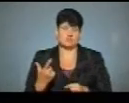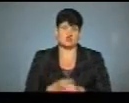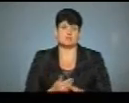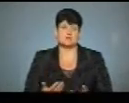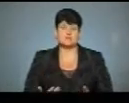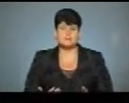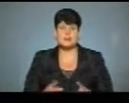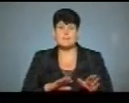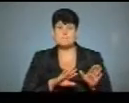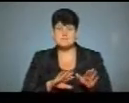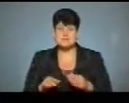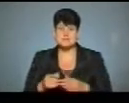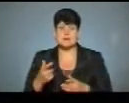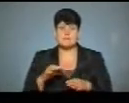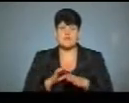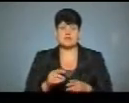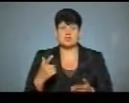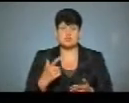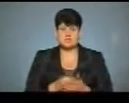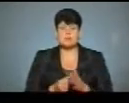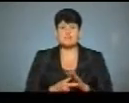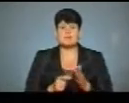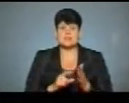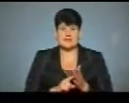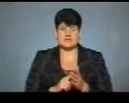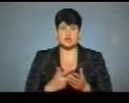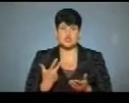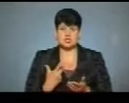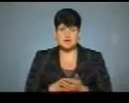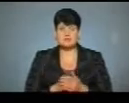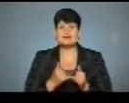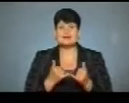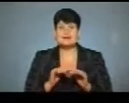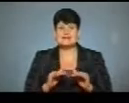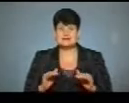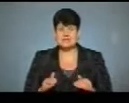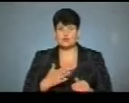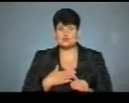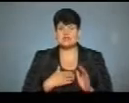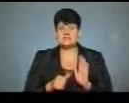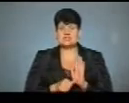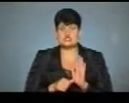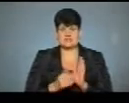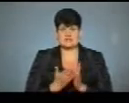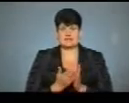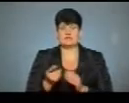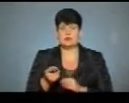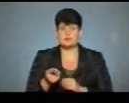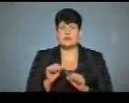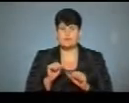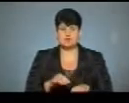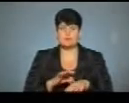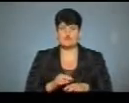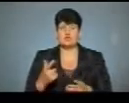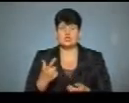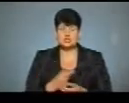щеплення. Після проведеного профілактичного щеплення в кабінетах щеплень, до речі, для дітей в нас таких є 6 в місті Тернополі, де можна проводити